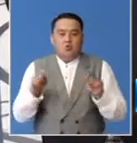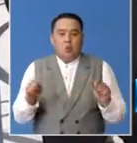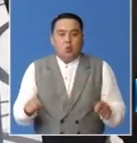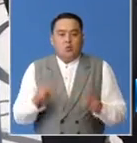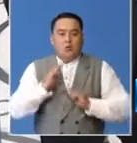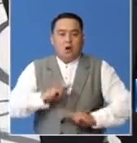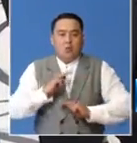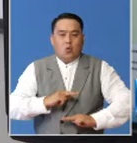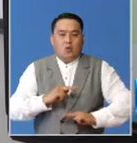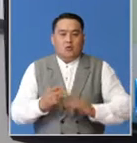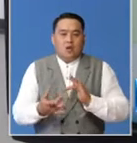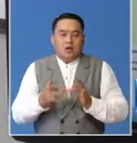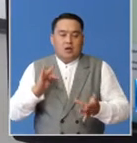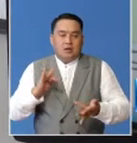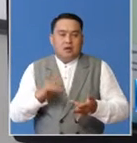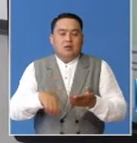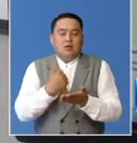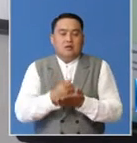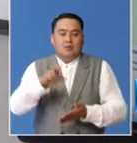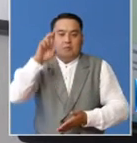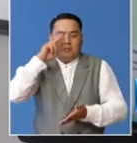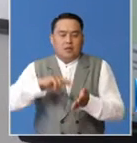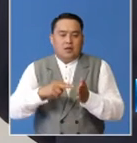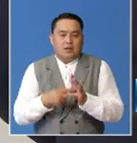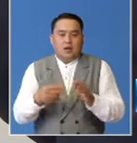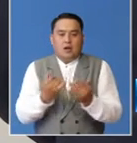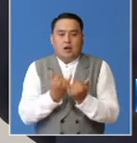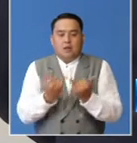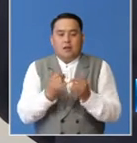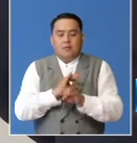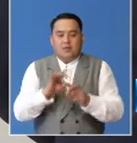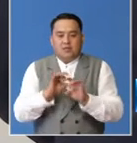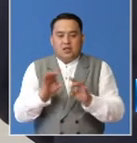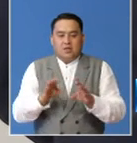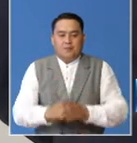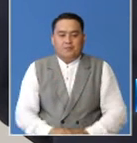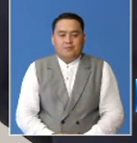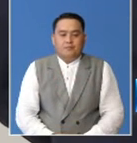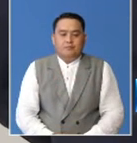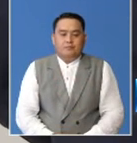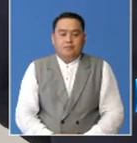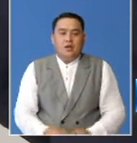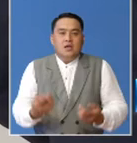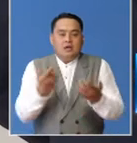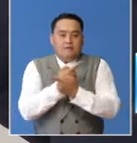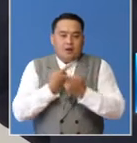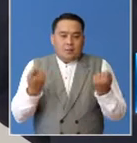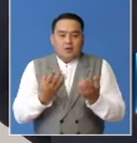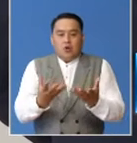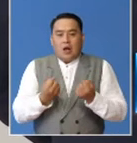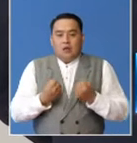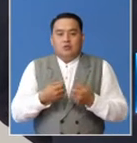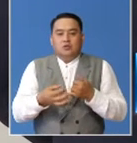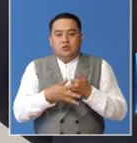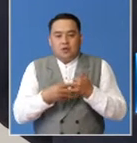и работает сайт «Генплан», рассказали гостям. Чтобы получить информацию о каком-то земельном